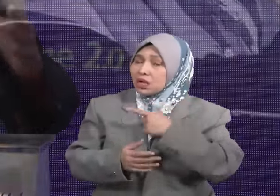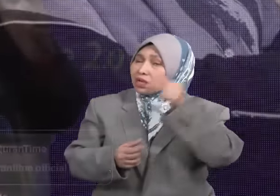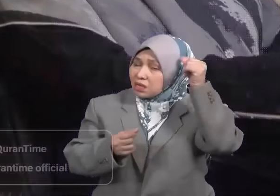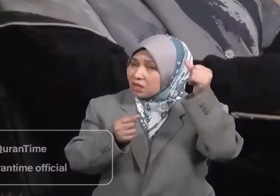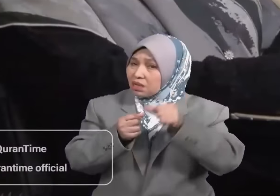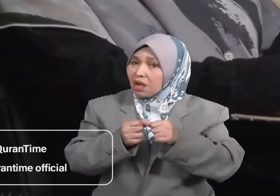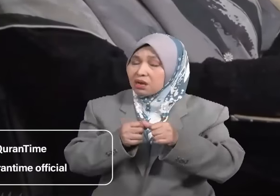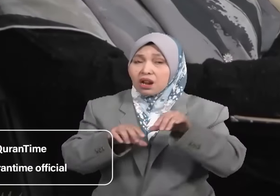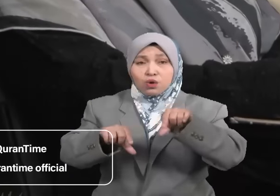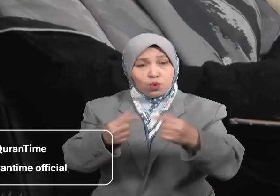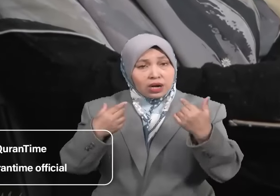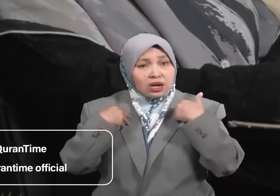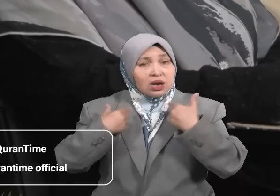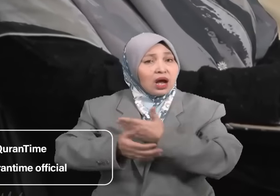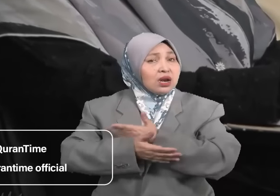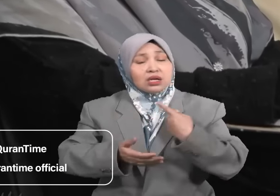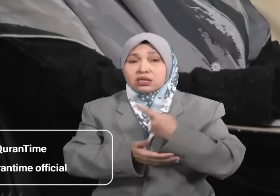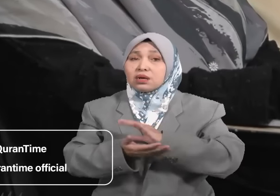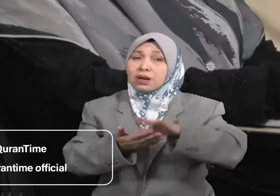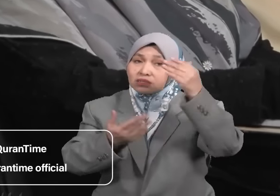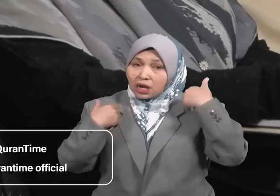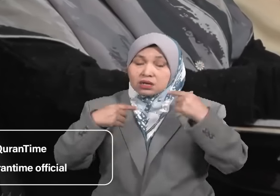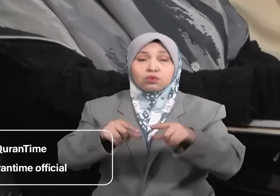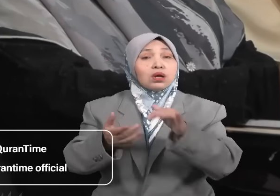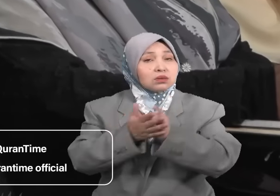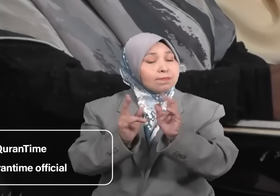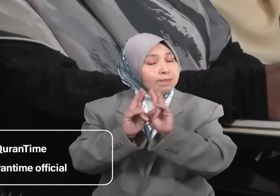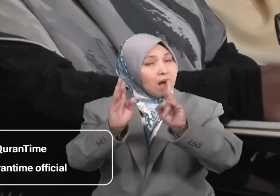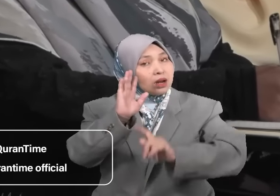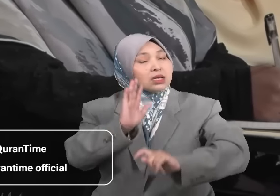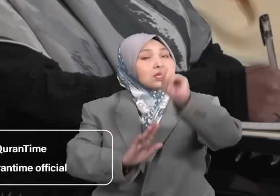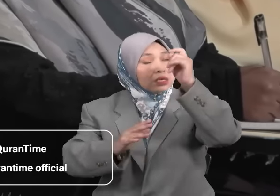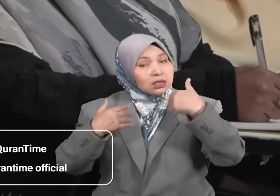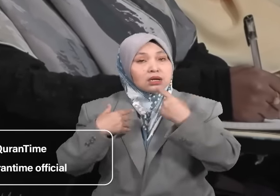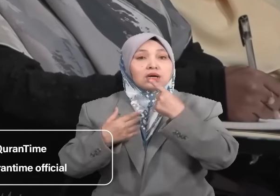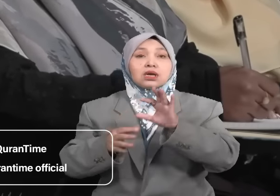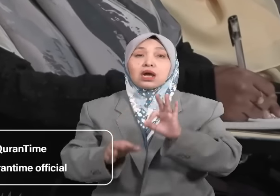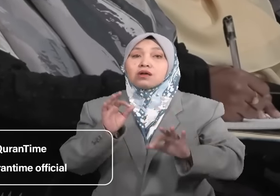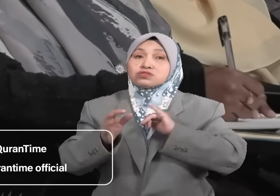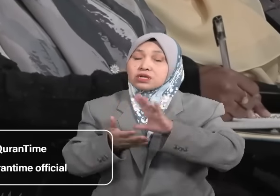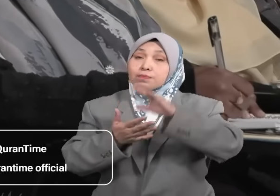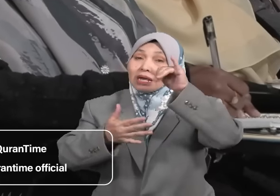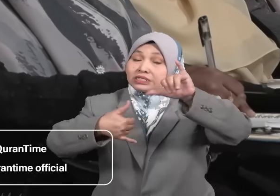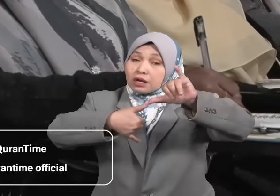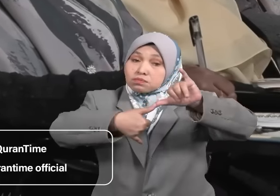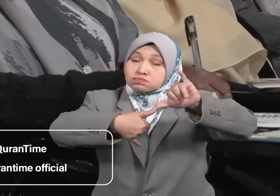rumah kalau ada Quran, anak kita belajar ada Quran, itulah paling tinggi. Kan? Ada yang kata kalau saya belajar